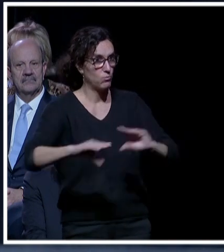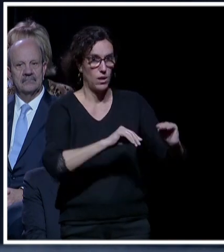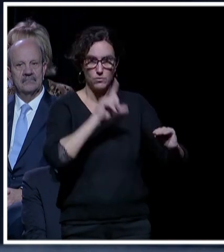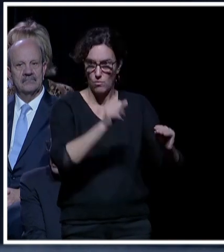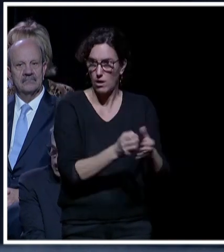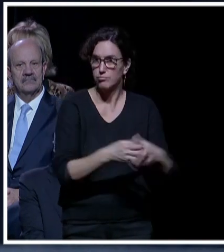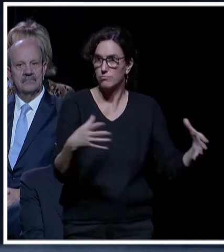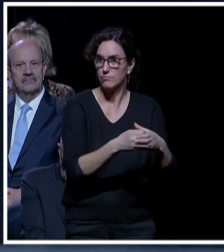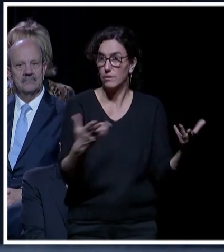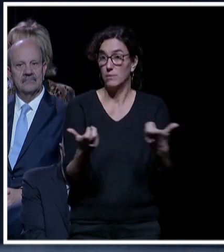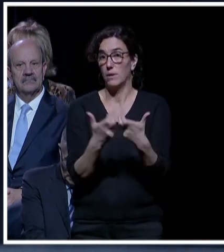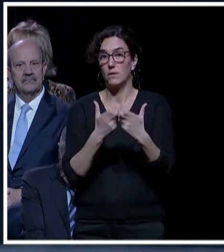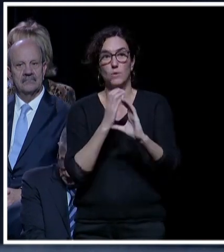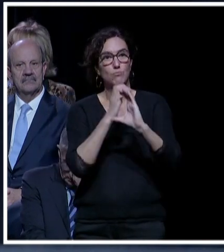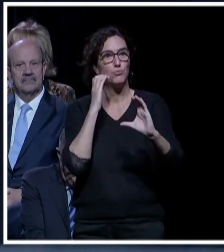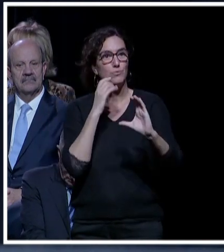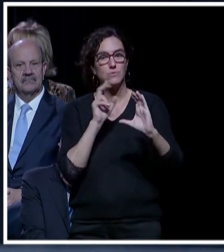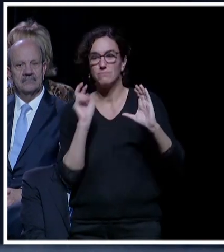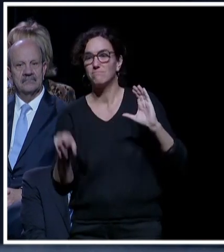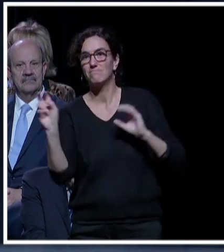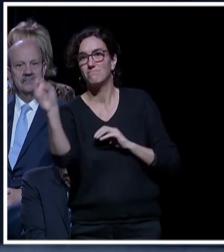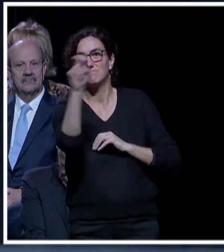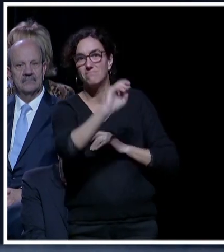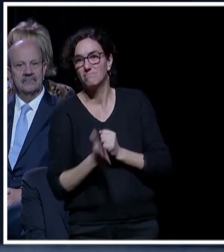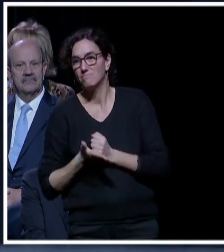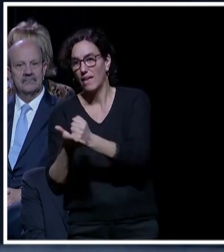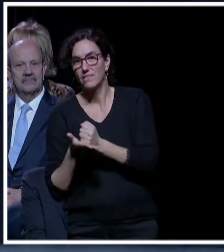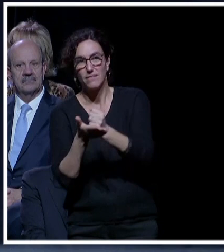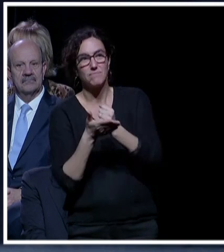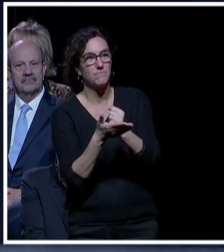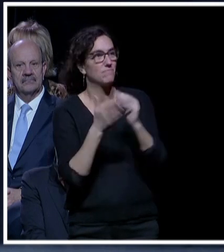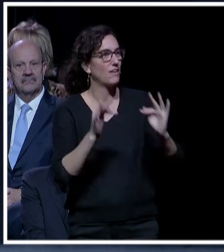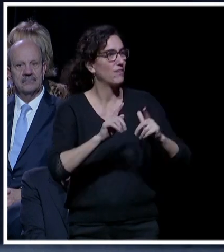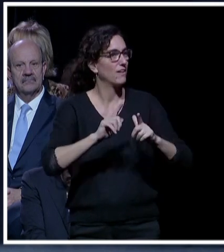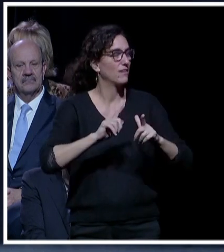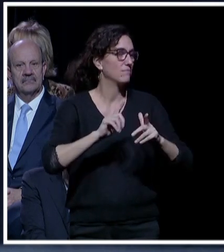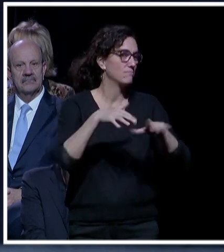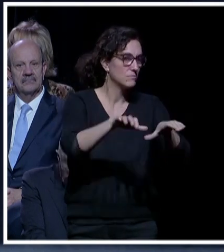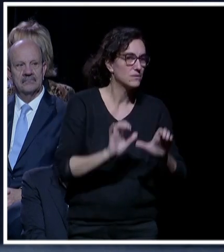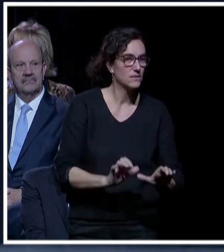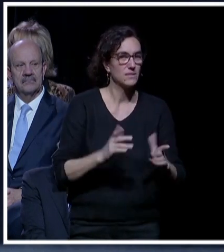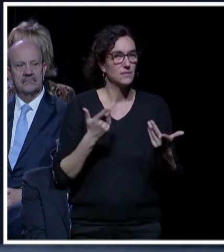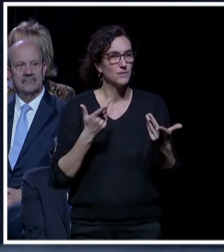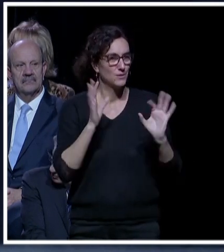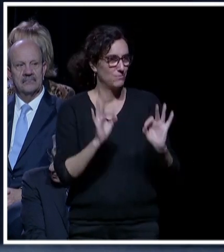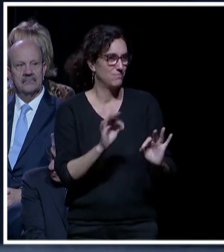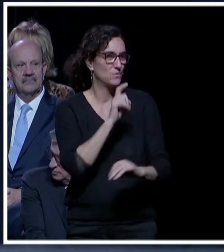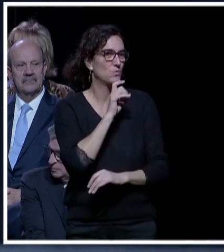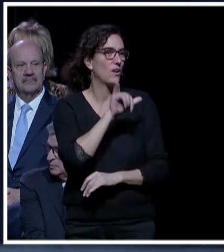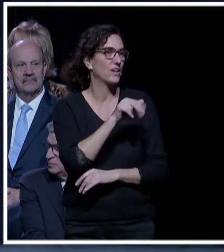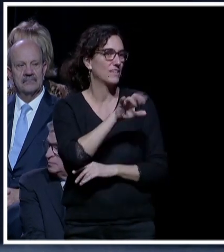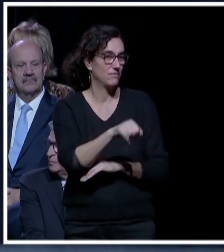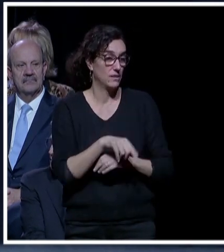À l'image du bus aidant qui sillonne les quartiers pour vous aider dans vos démarches, Yves en parlait à l'instant, il a déjà accueilli plus de